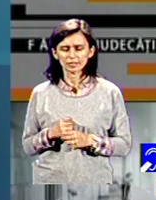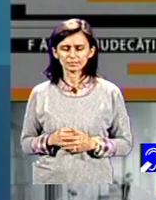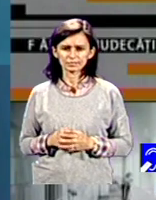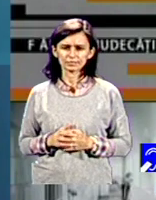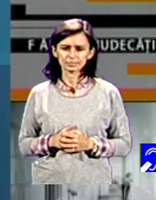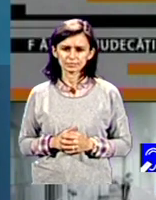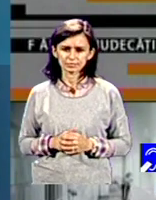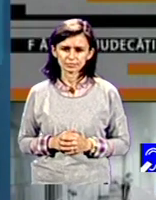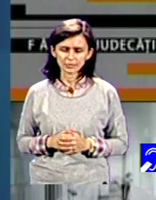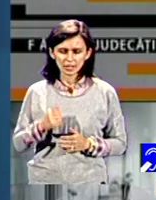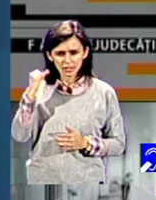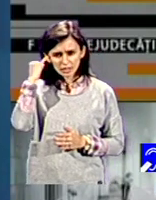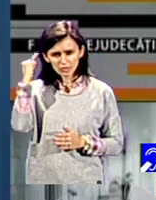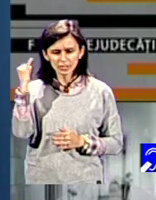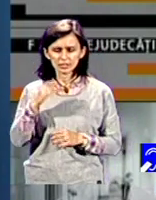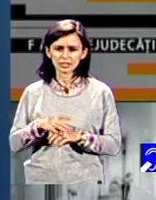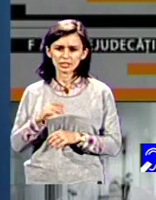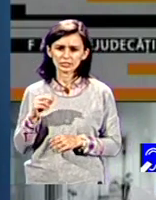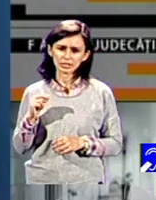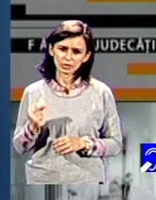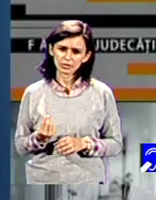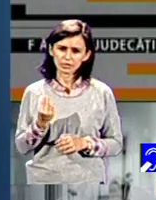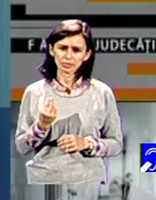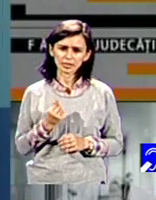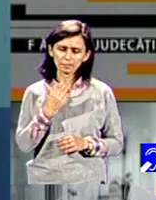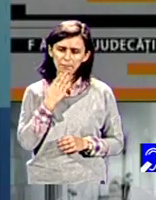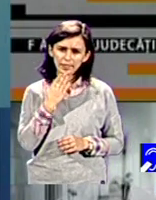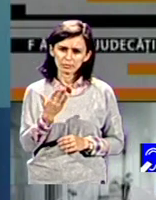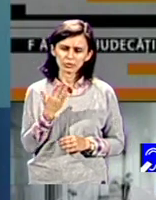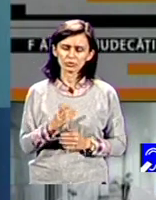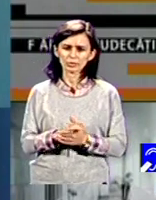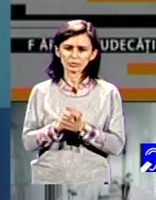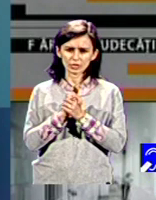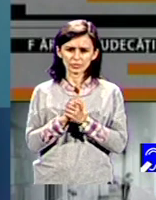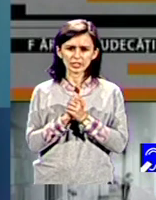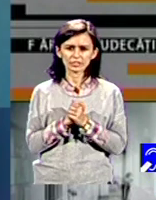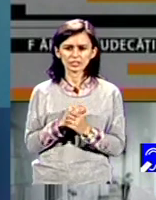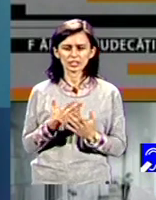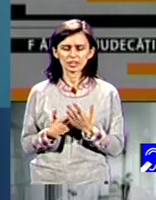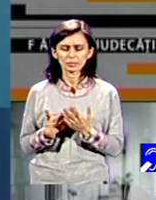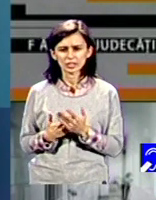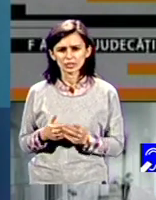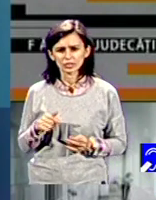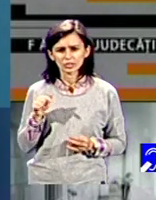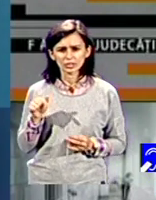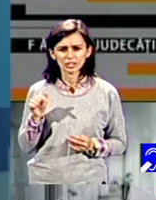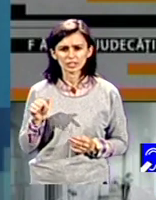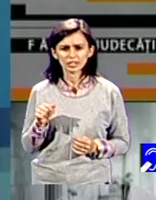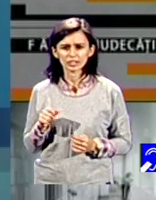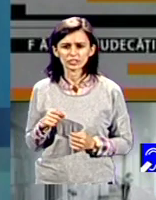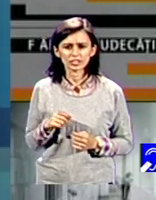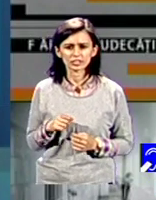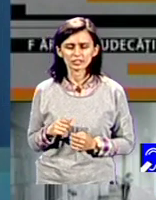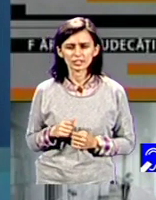o inițiativă extraordinară îți mulțumim foarte mult Radu felicitări pentru ea această secțiune se spunem așa din